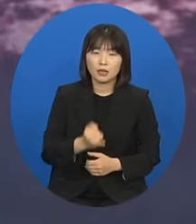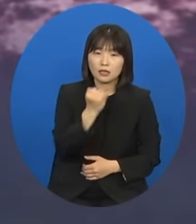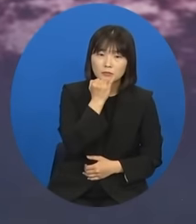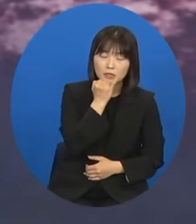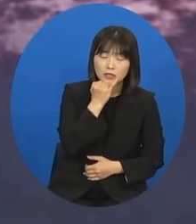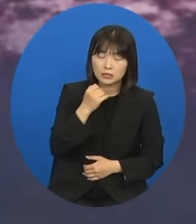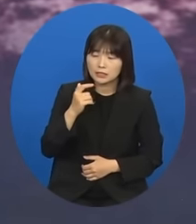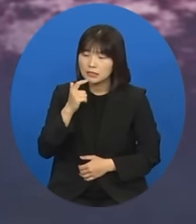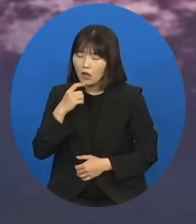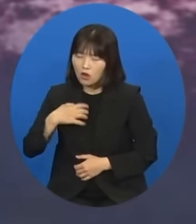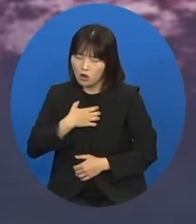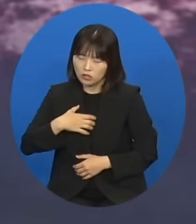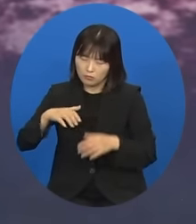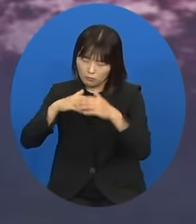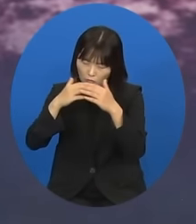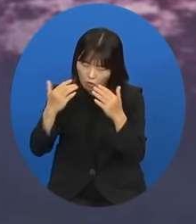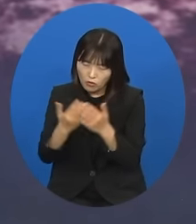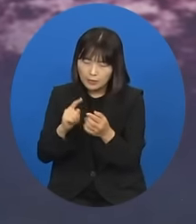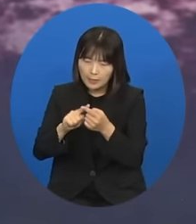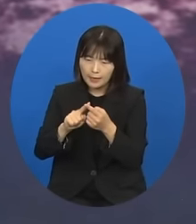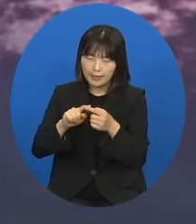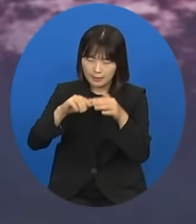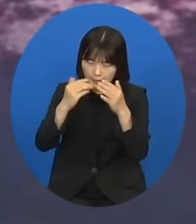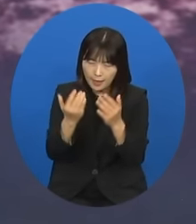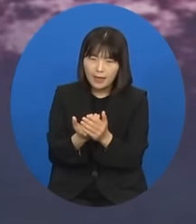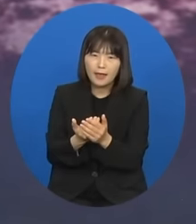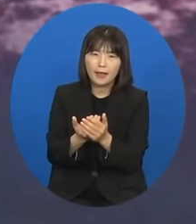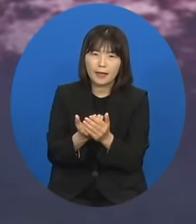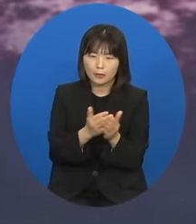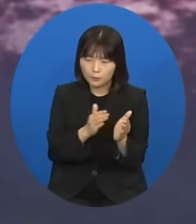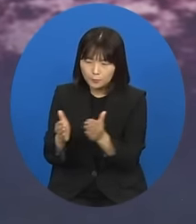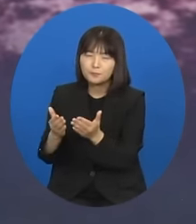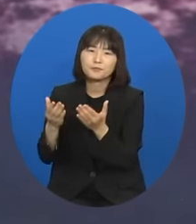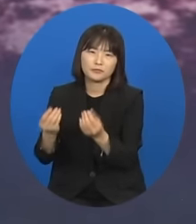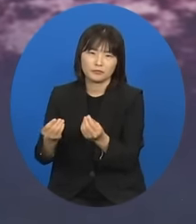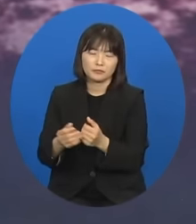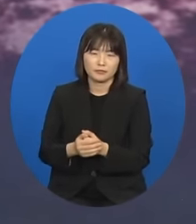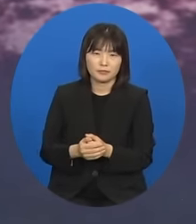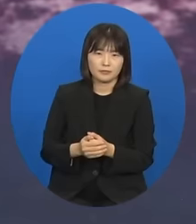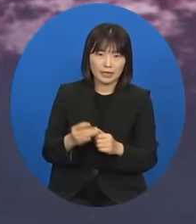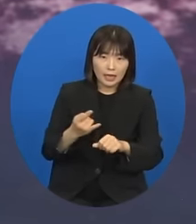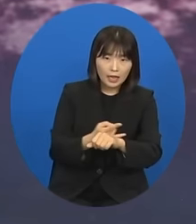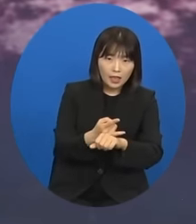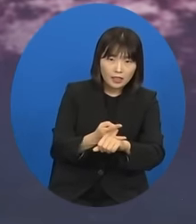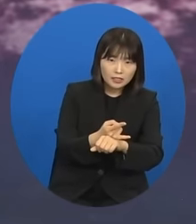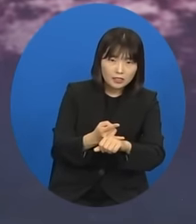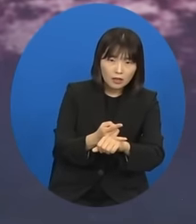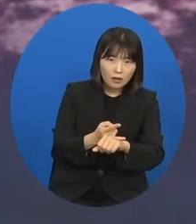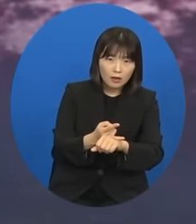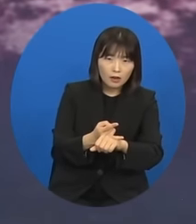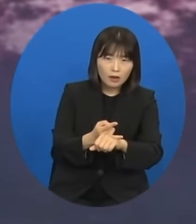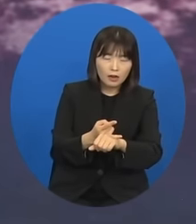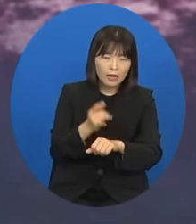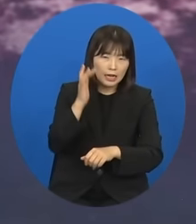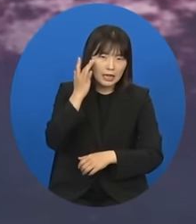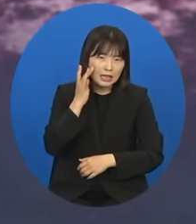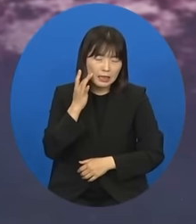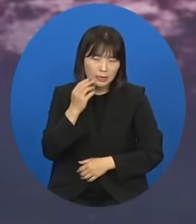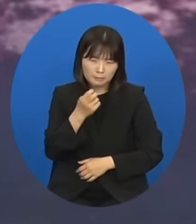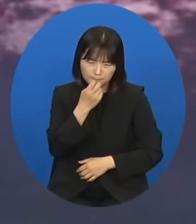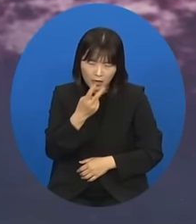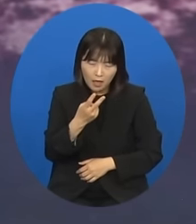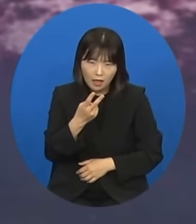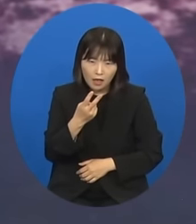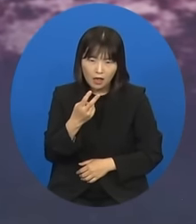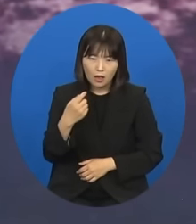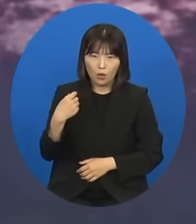모든 부분을 다 보완을 해요 그래서에서의 옷 그에서의 그 땀 냄새 나는 그 향치 나는 그 옷을